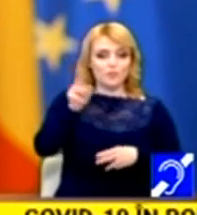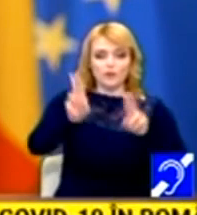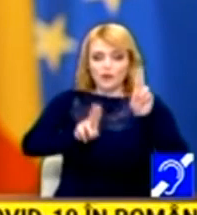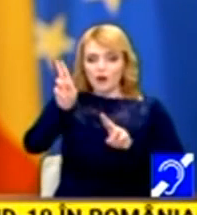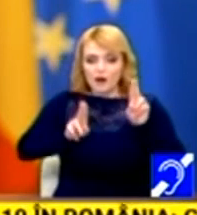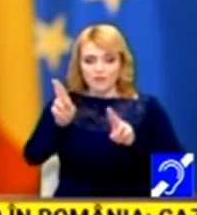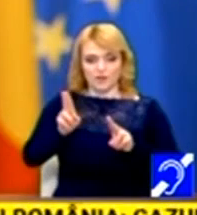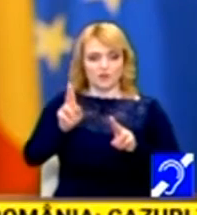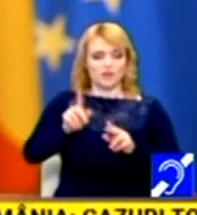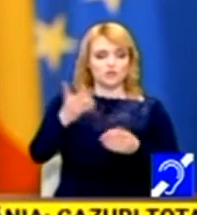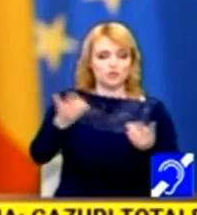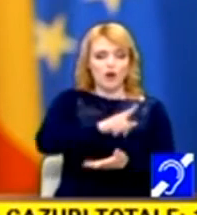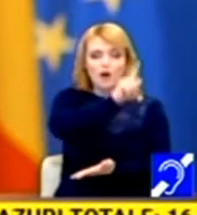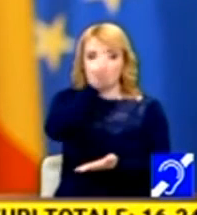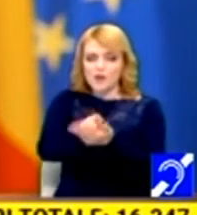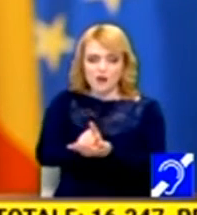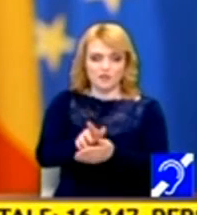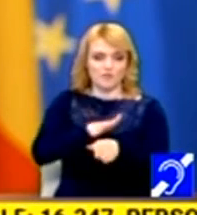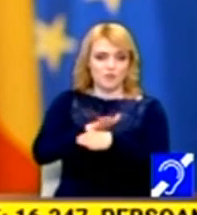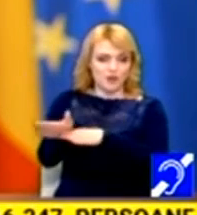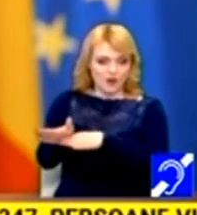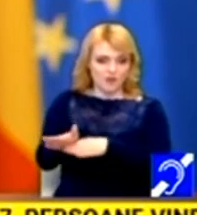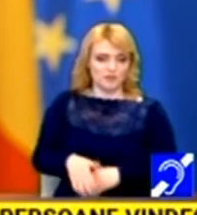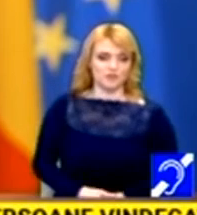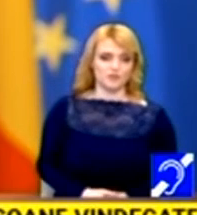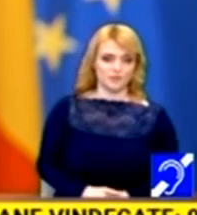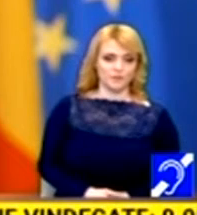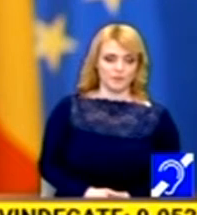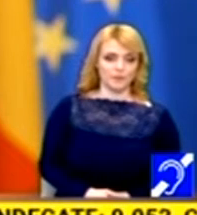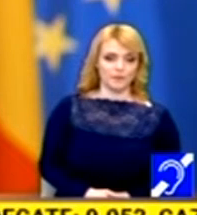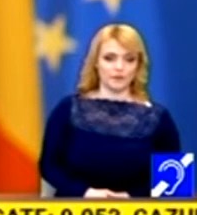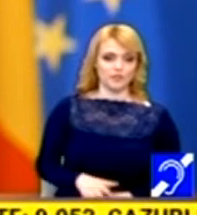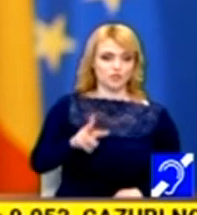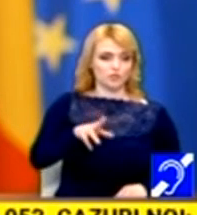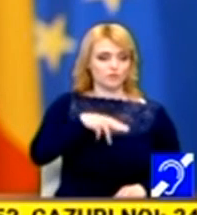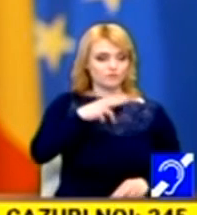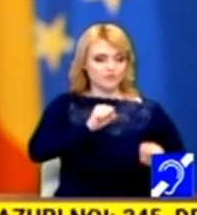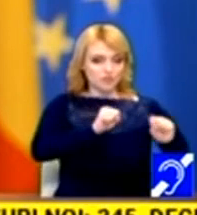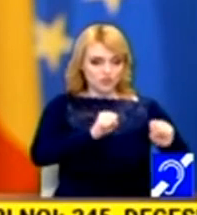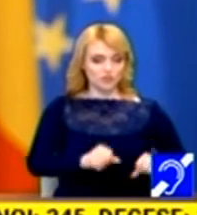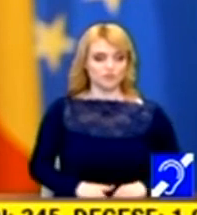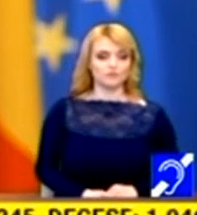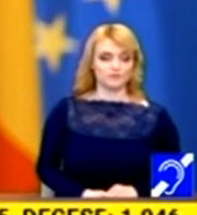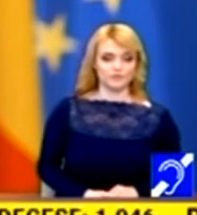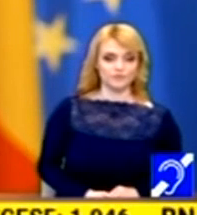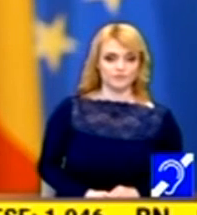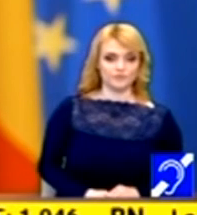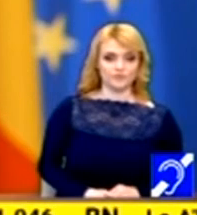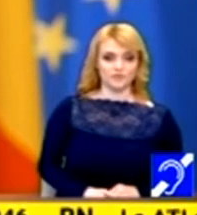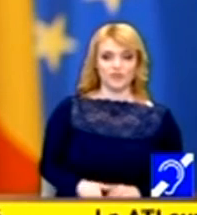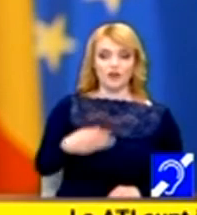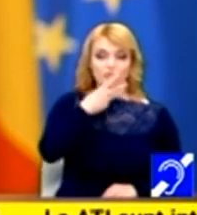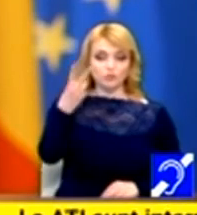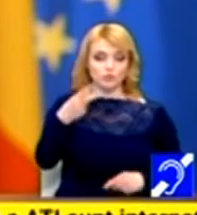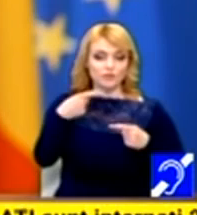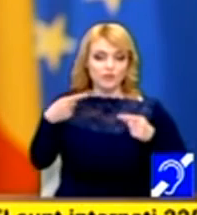reglementările obligatorii prin care vor fi menținute măsurile de prevenție. Am văzut